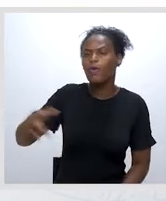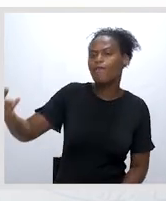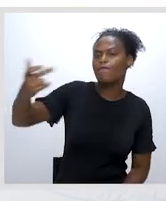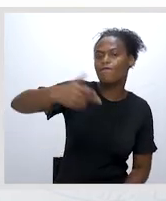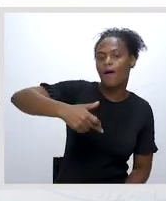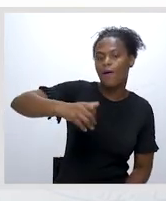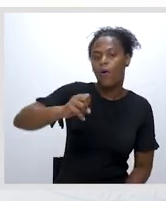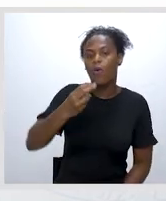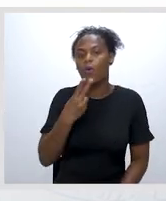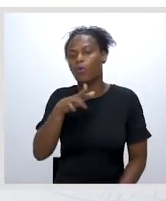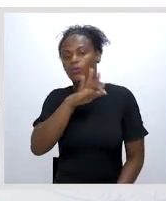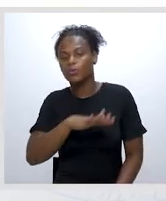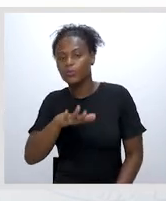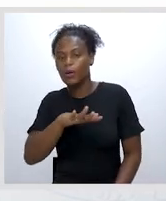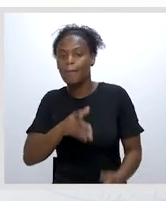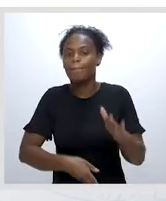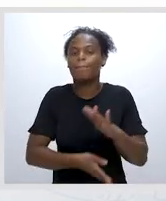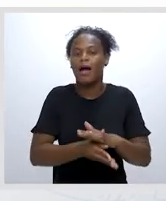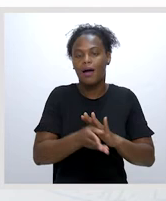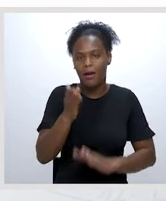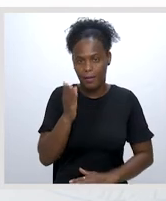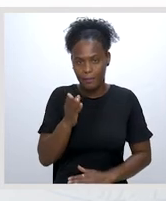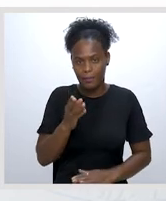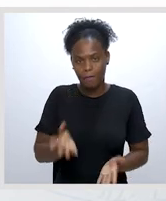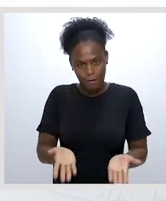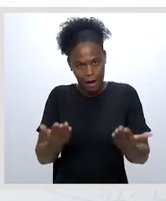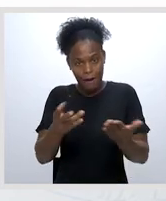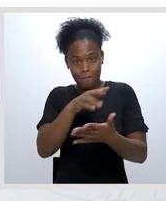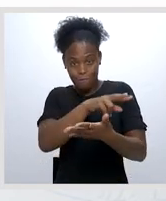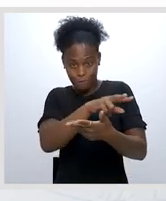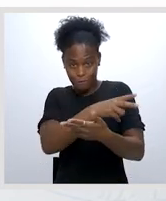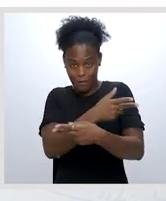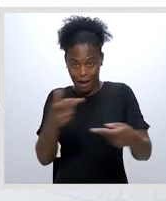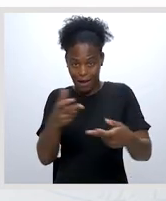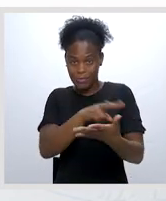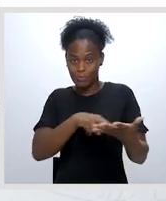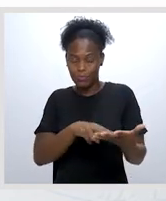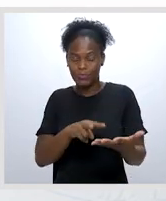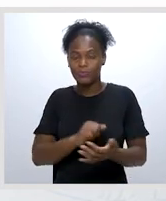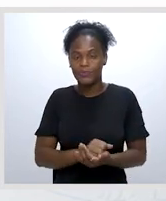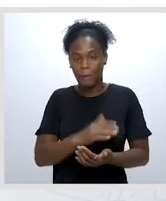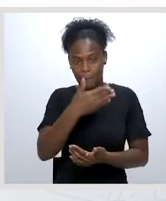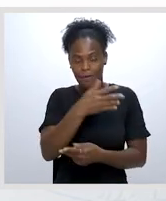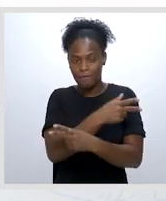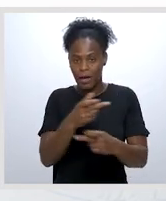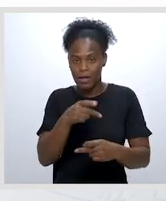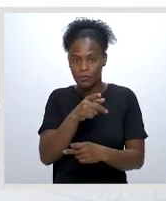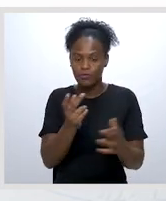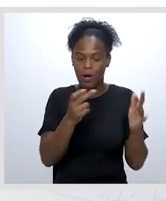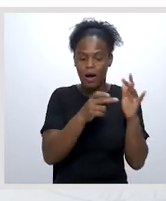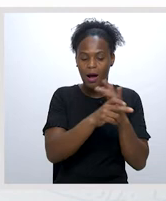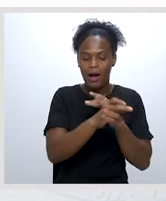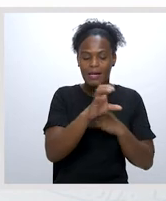vient, ou alors du lieu d'où l'on part. On y va, on va lire les phrases. Première phrase, vous